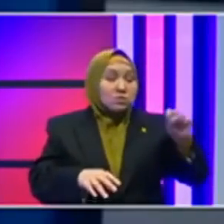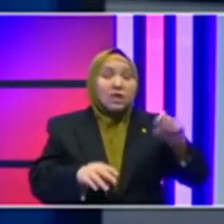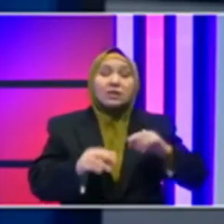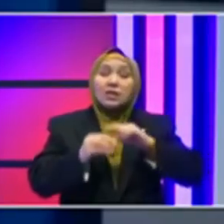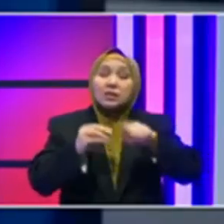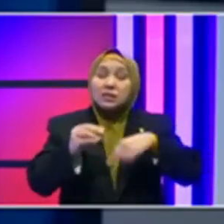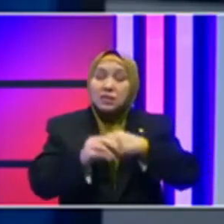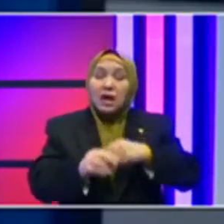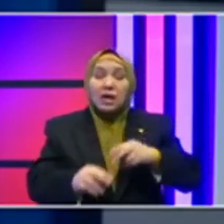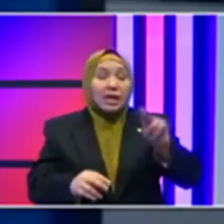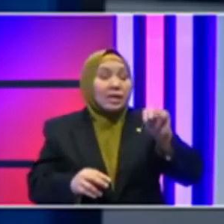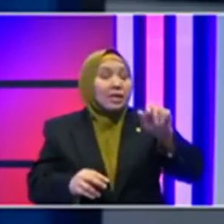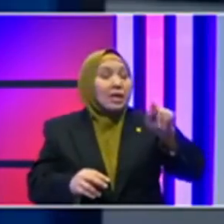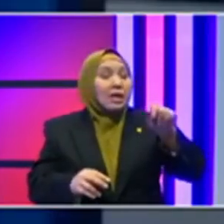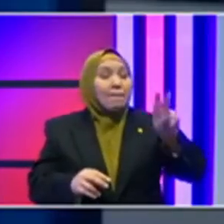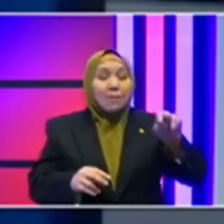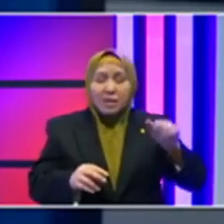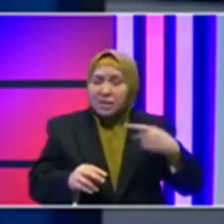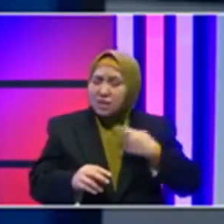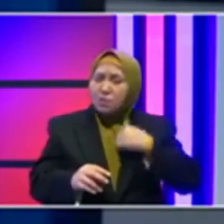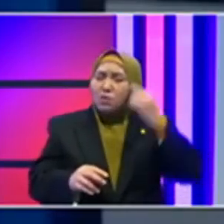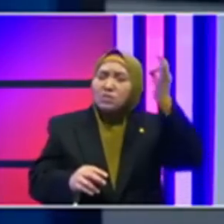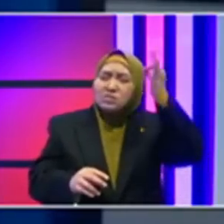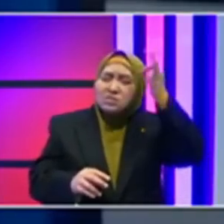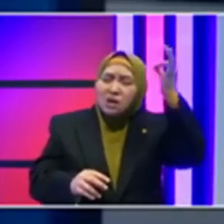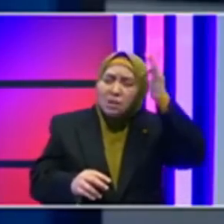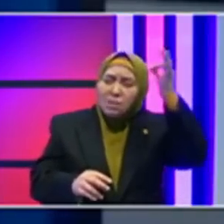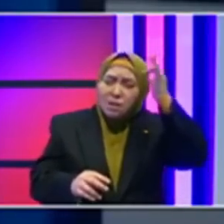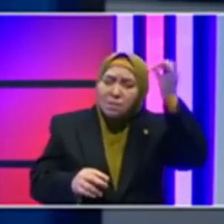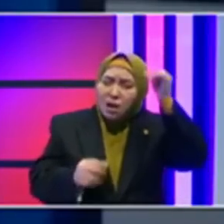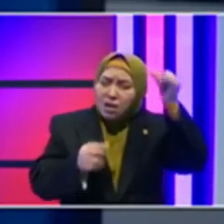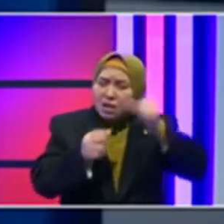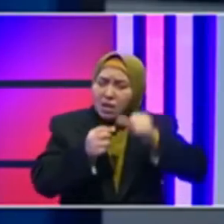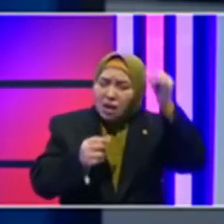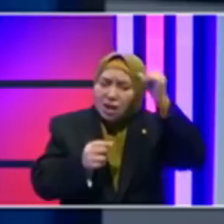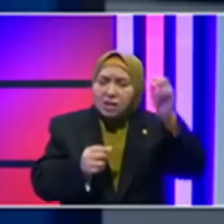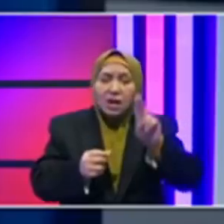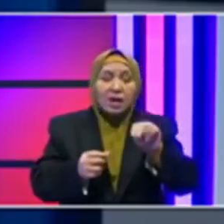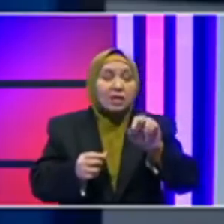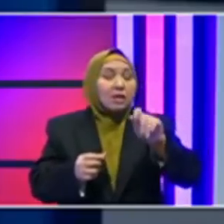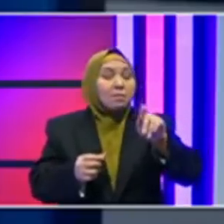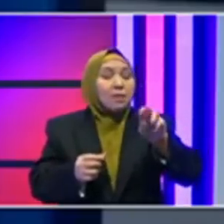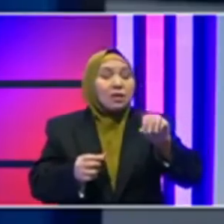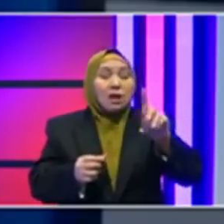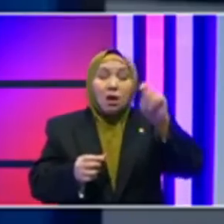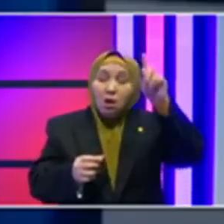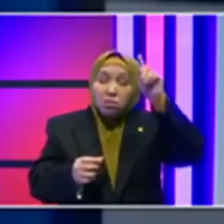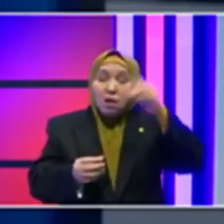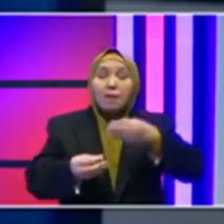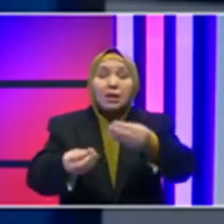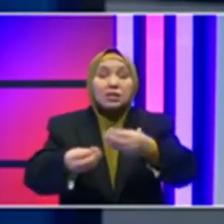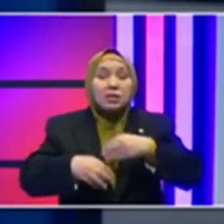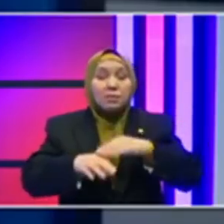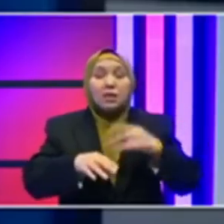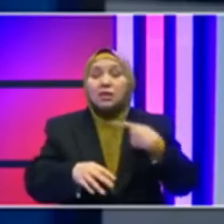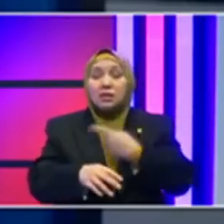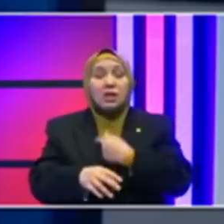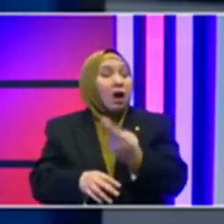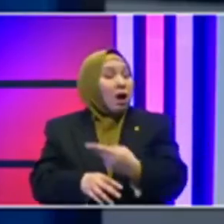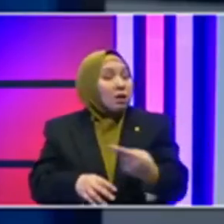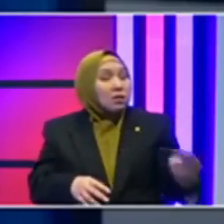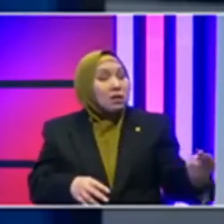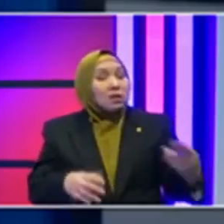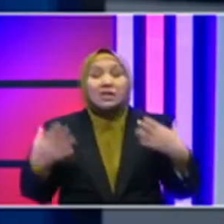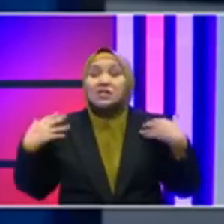maka kita juga harus mengenang nikmat-nikmat Ya Allah berikan kepada kita sama ada daripada sudut hartanya